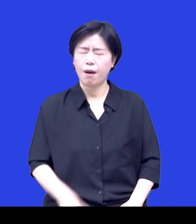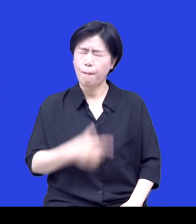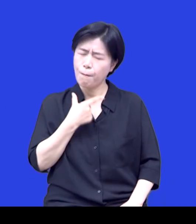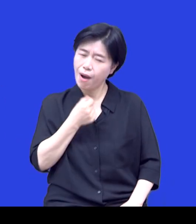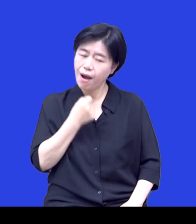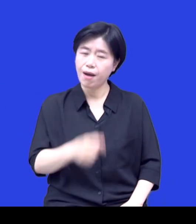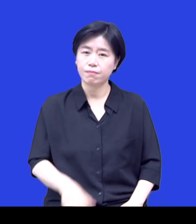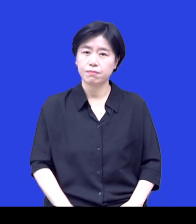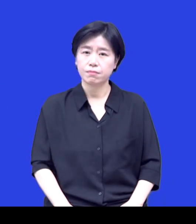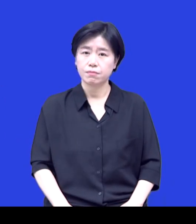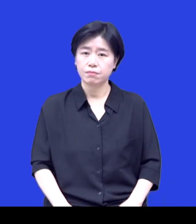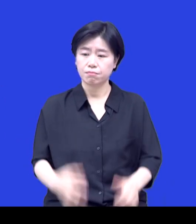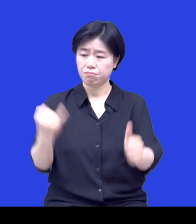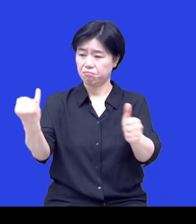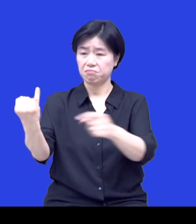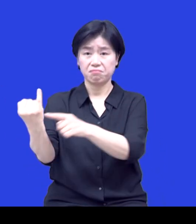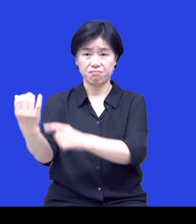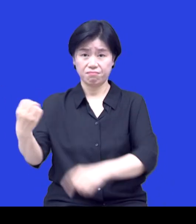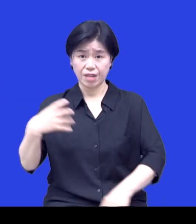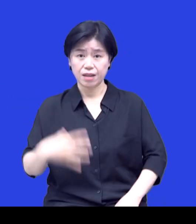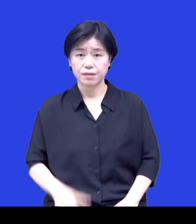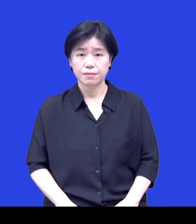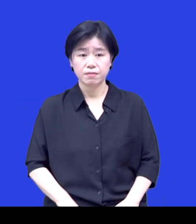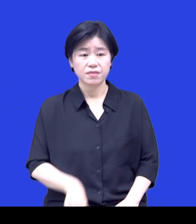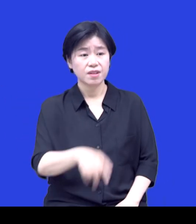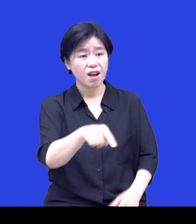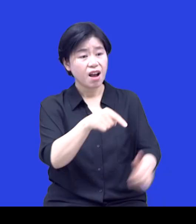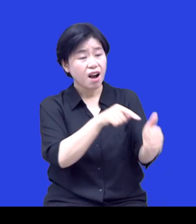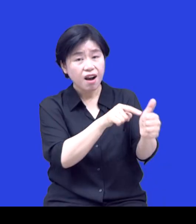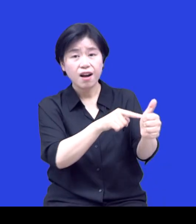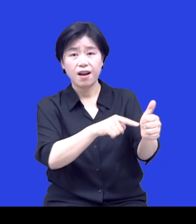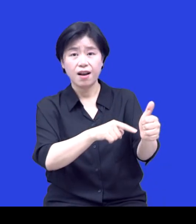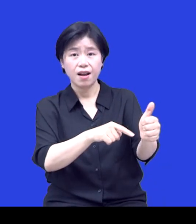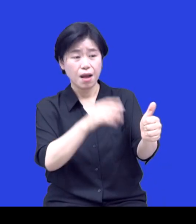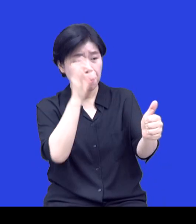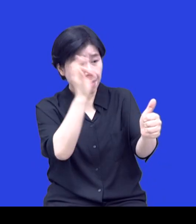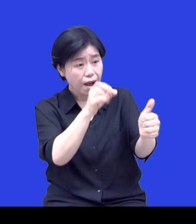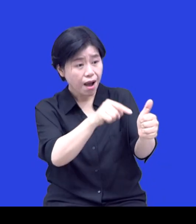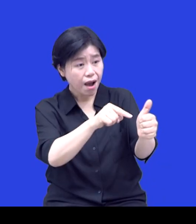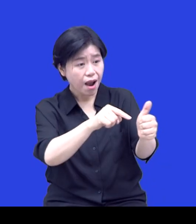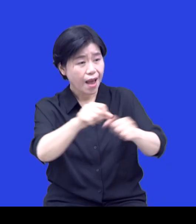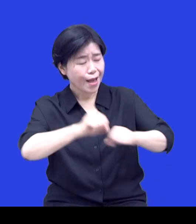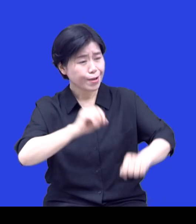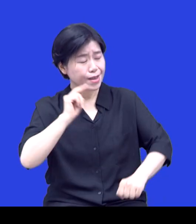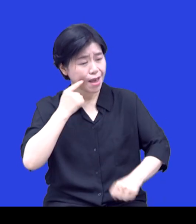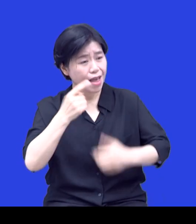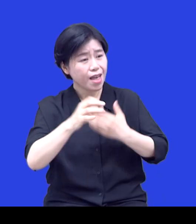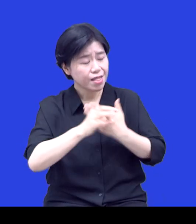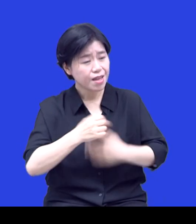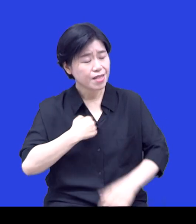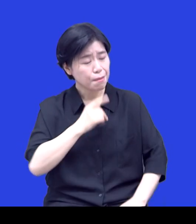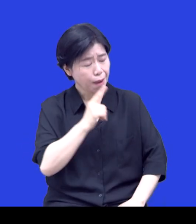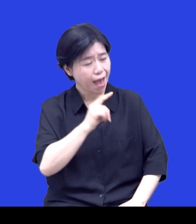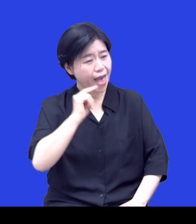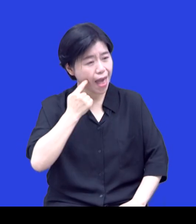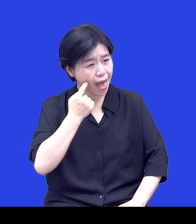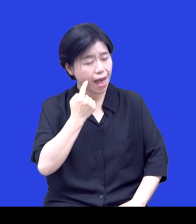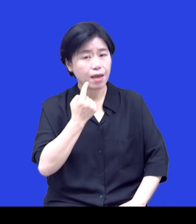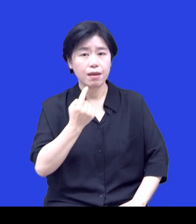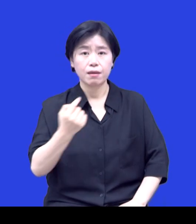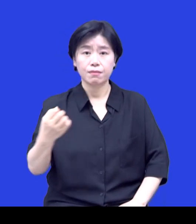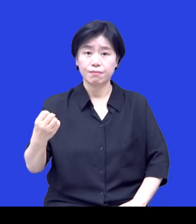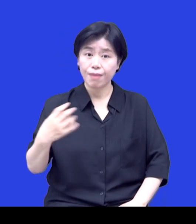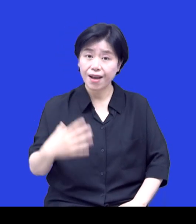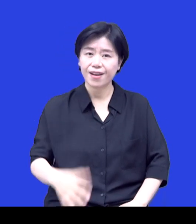좋겠다 그래서 내가 근데 와이프는 이제 이쁜 짓을 해야 말이 이쁘게 나가지로 가는데 네네네. 내가 지금 오늘 들어보니까